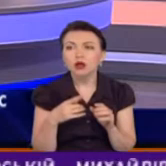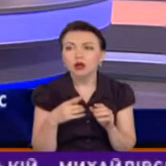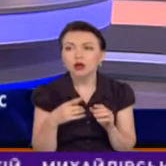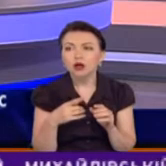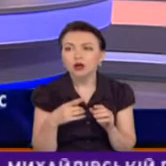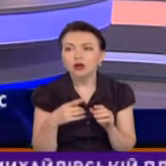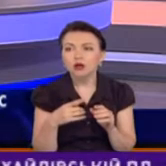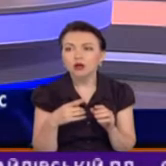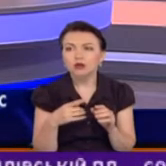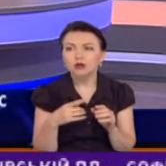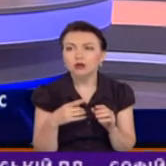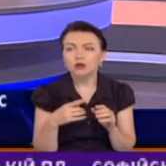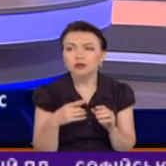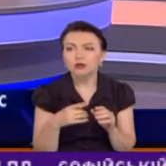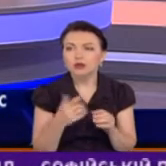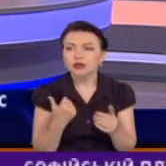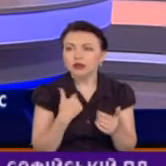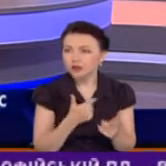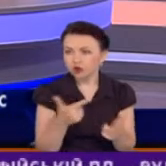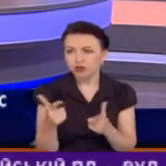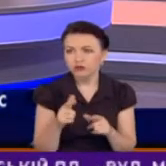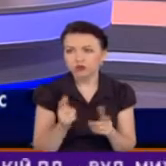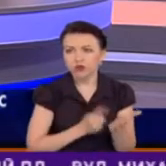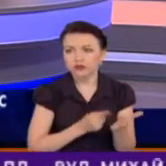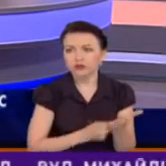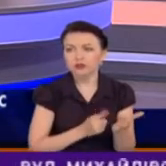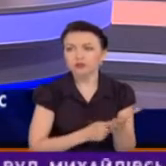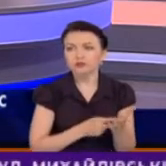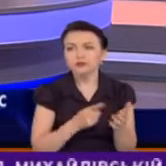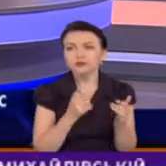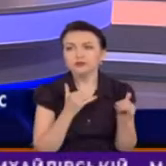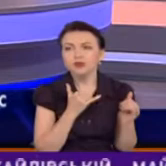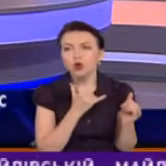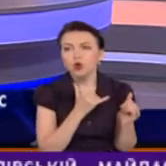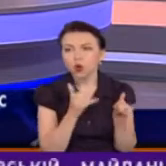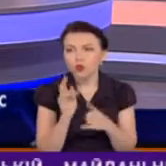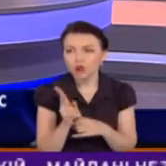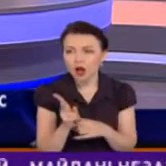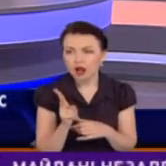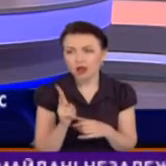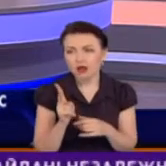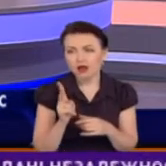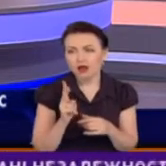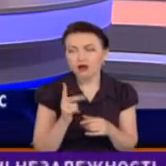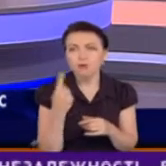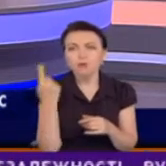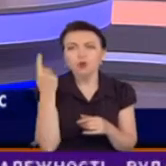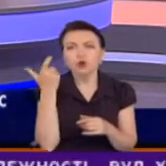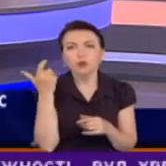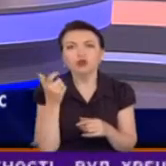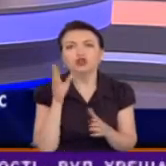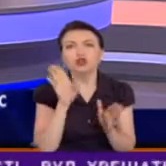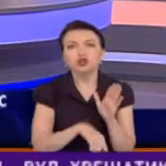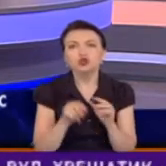я вам гарантую. За народних. І я готовий довести. Да. Тобто комунальна монополія ще гірша, ніж приватна. Бо ДТЕК про